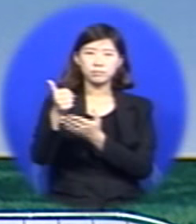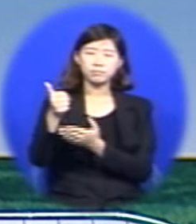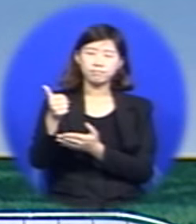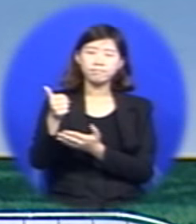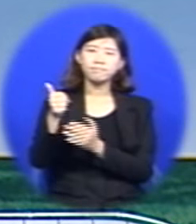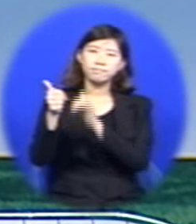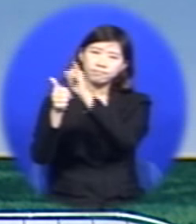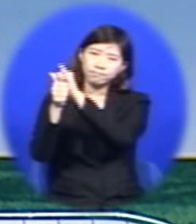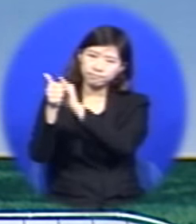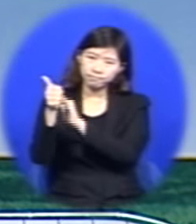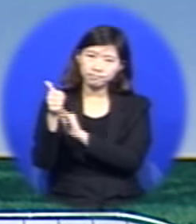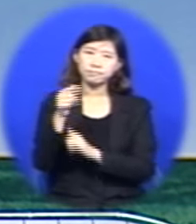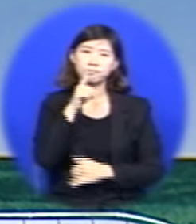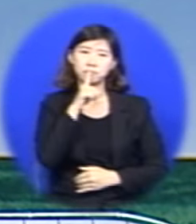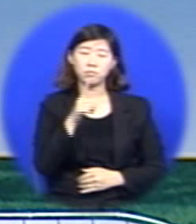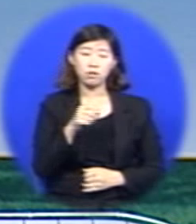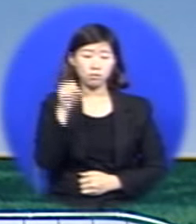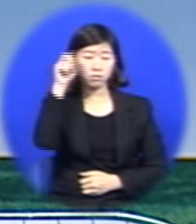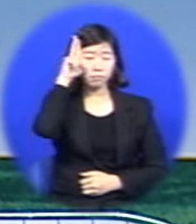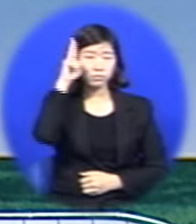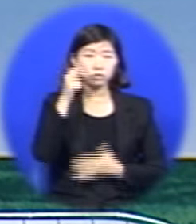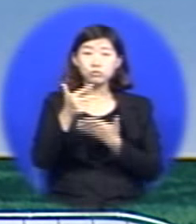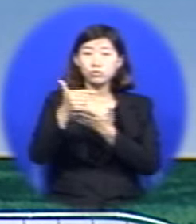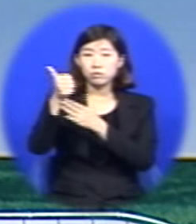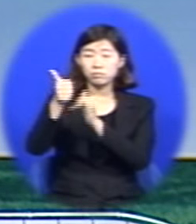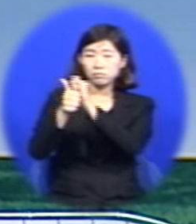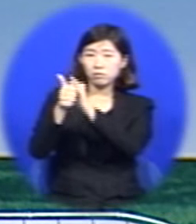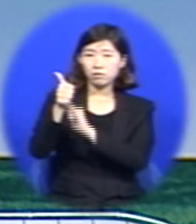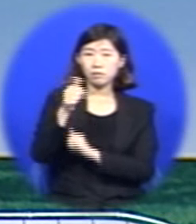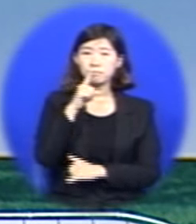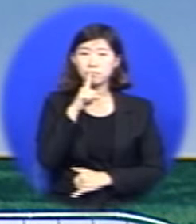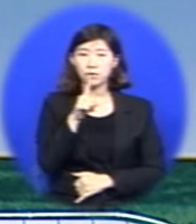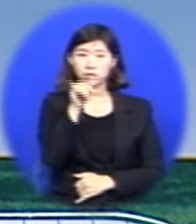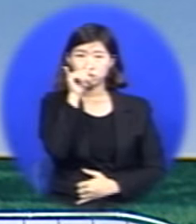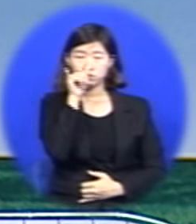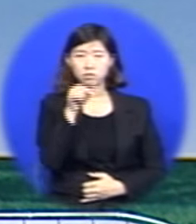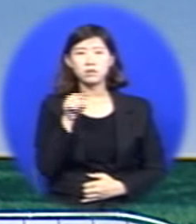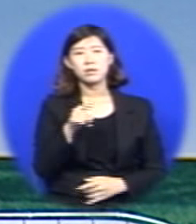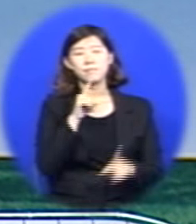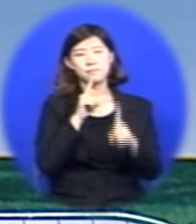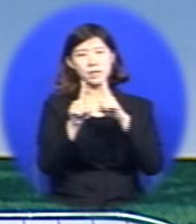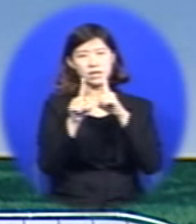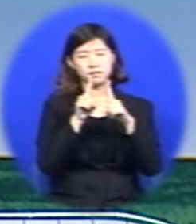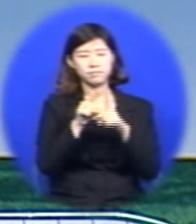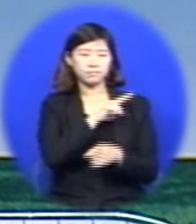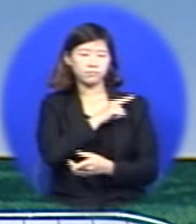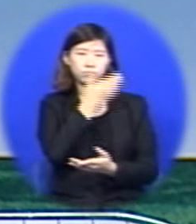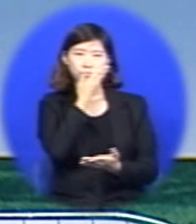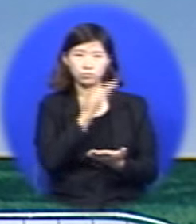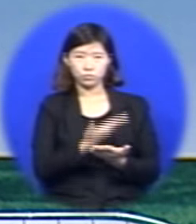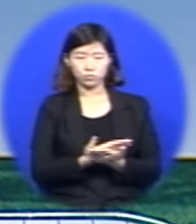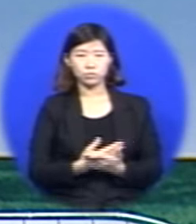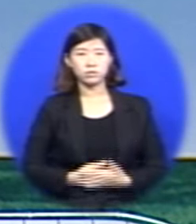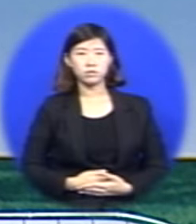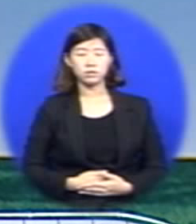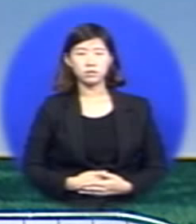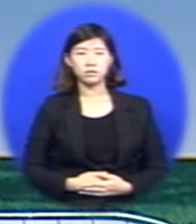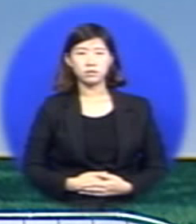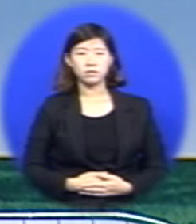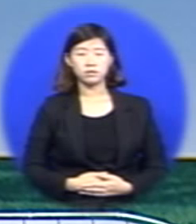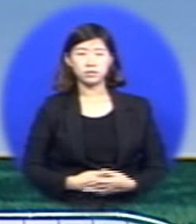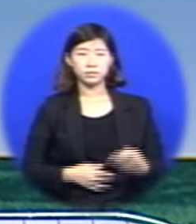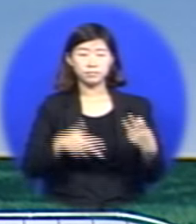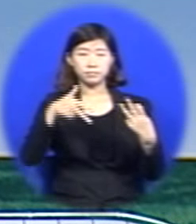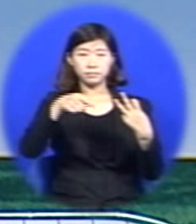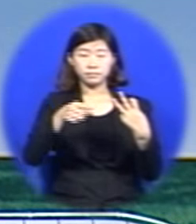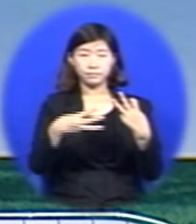갑자기 주님을 섬기라는 말씀이 나옵니다. 그런데 이 말씀이 핵심이에요. 13절에